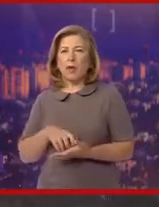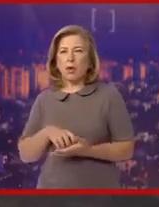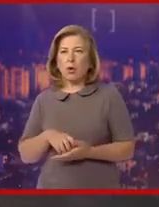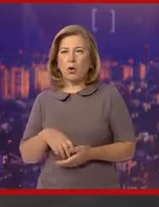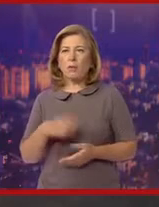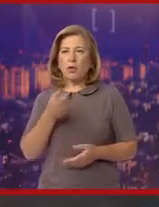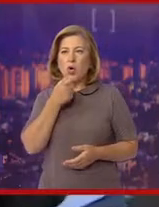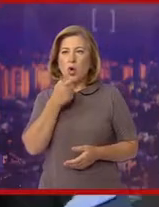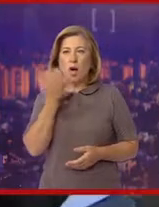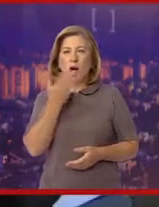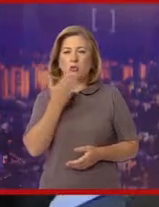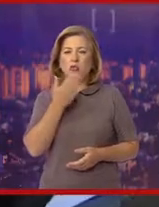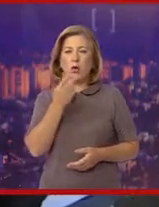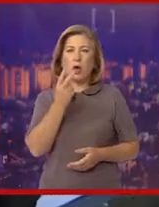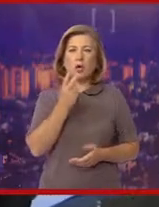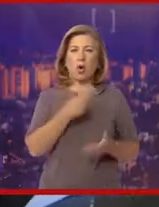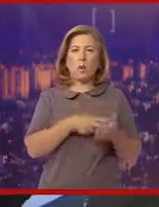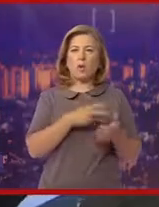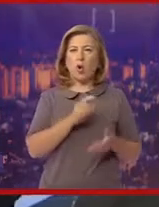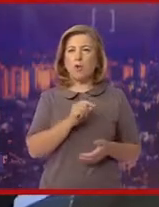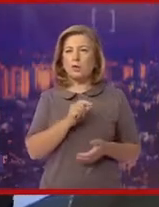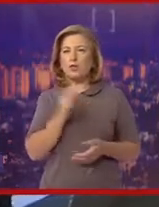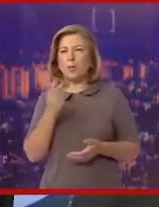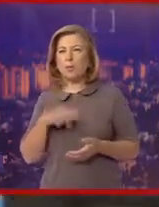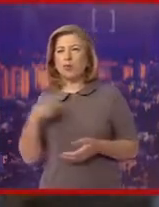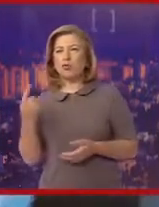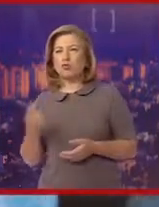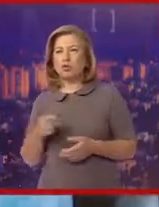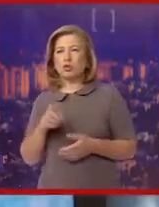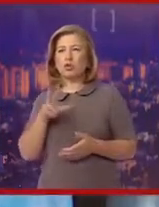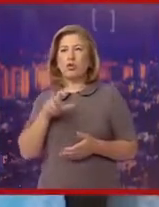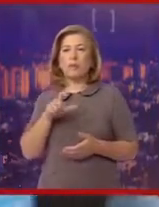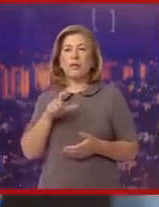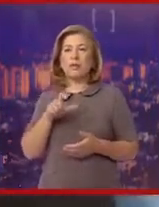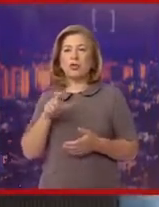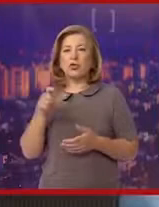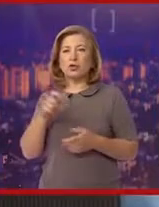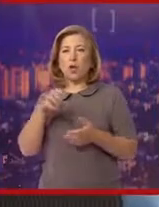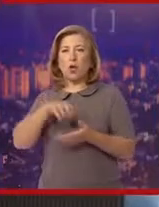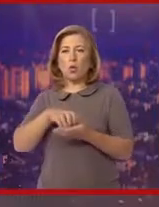2020-2021 în Timișoara sunt disponibile aproximativ 270 de locuri în creșele de stat.